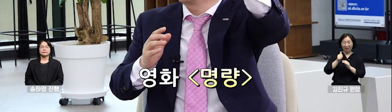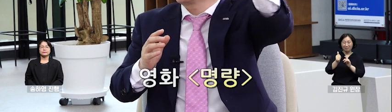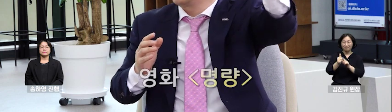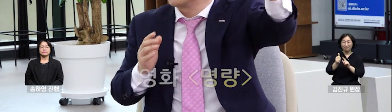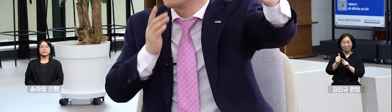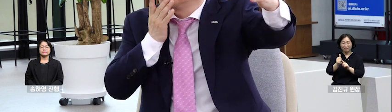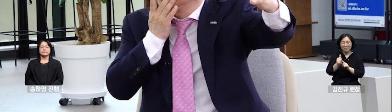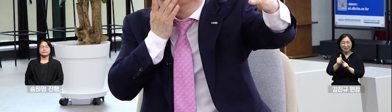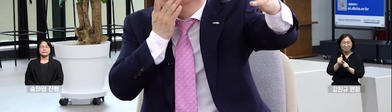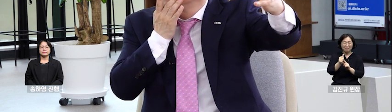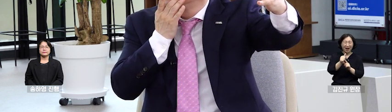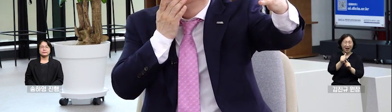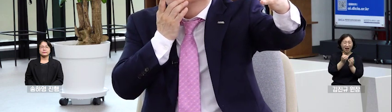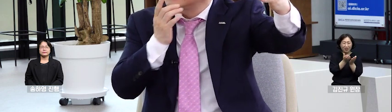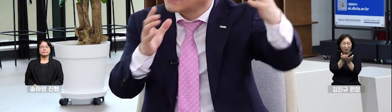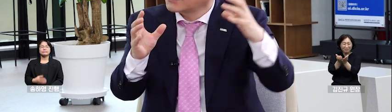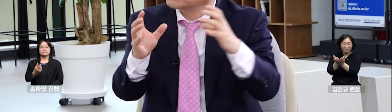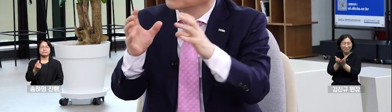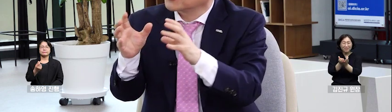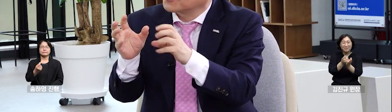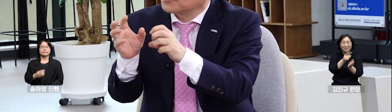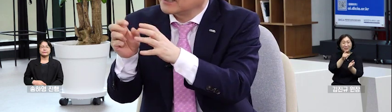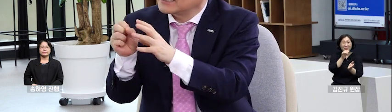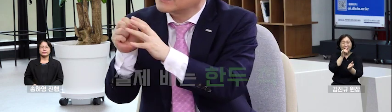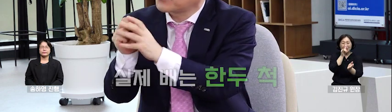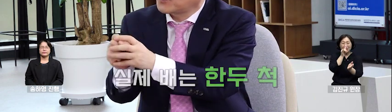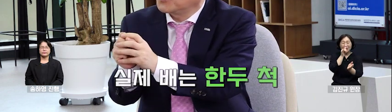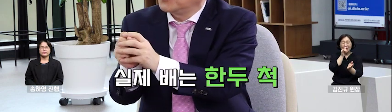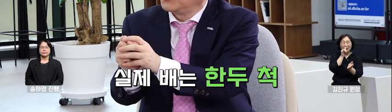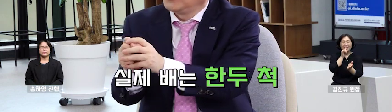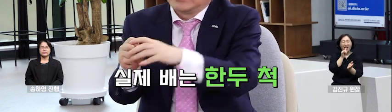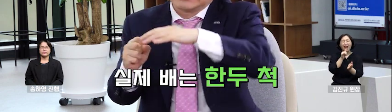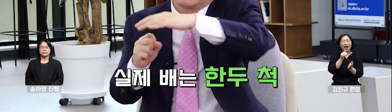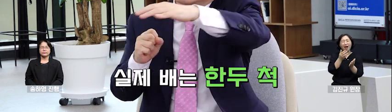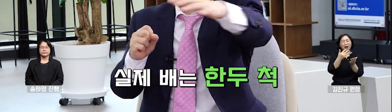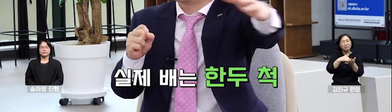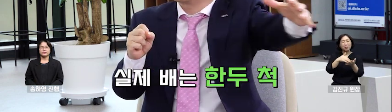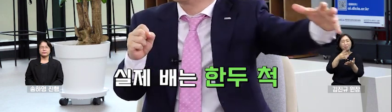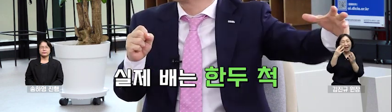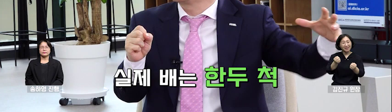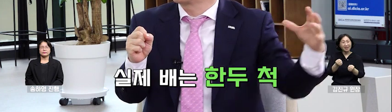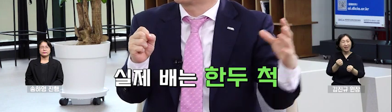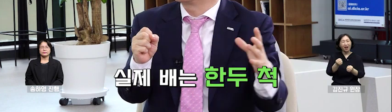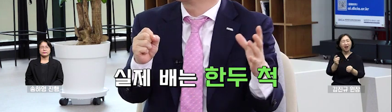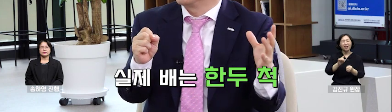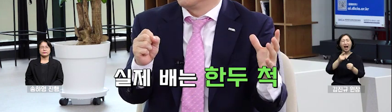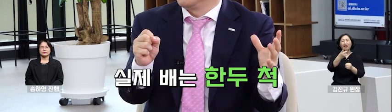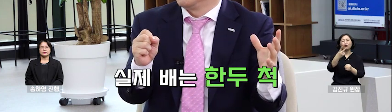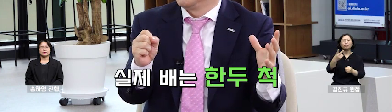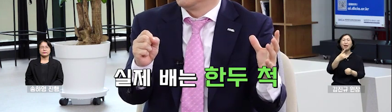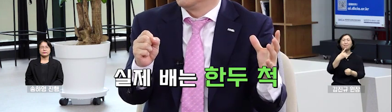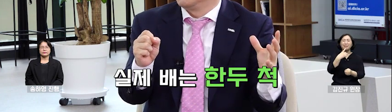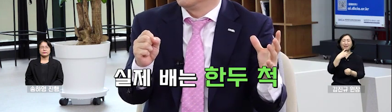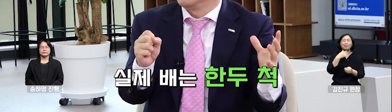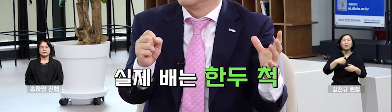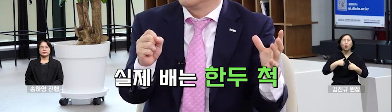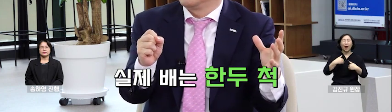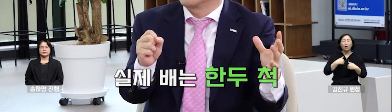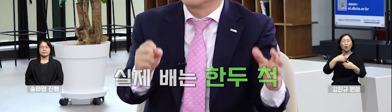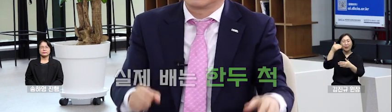나오잖아요 그걸 다 어떻게 배정한 그래서 그렇죠 제 1 2척 이 실제 되고 나머지는 나 컴퓨터 그래픽으로 만든 것